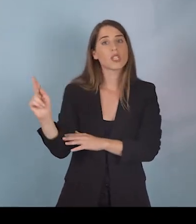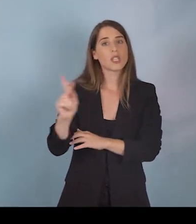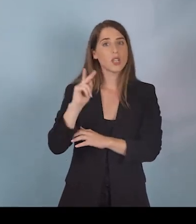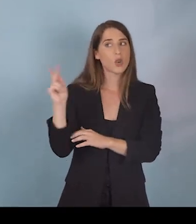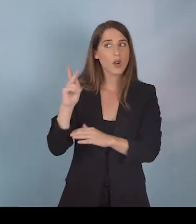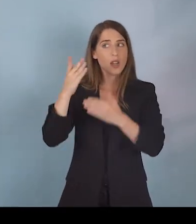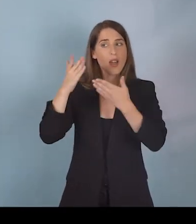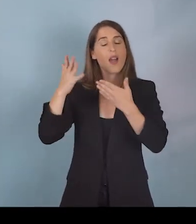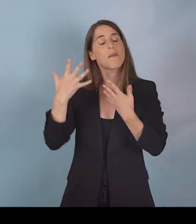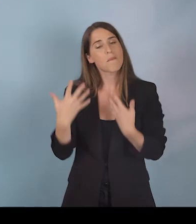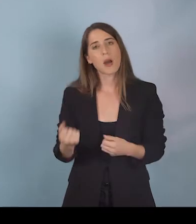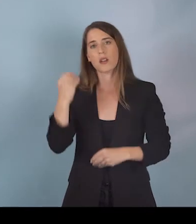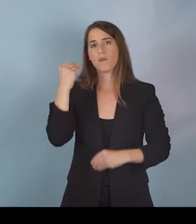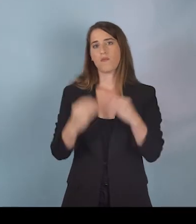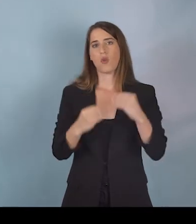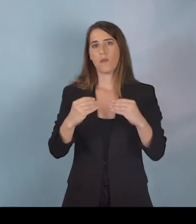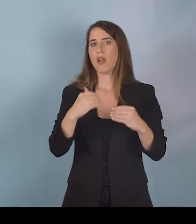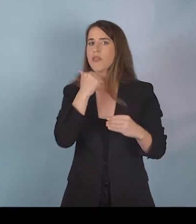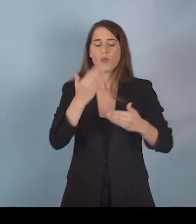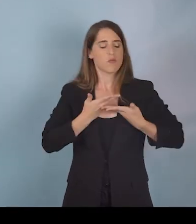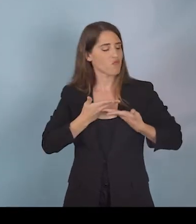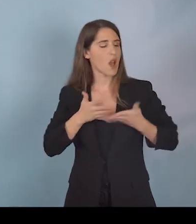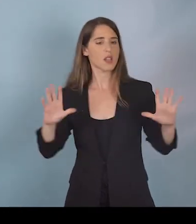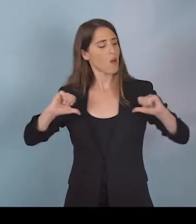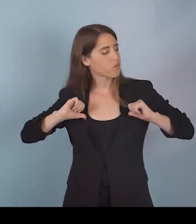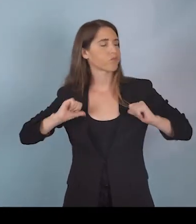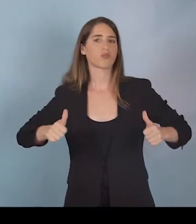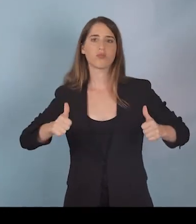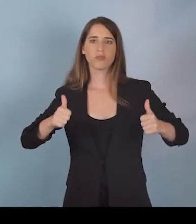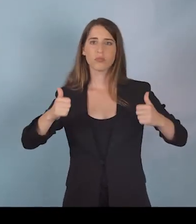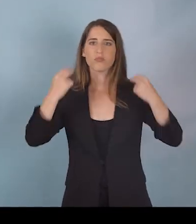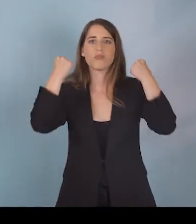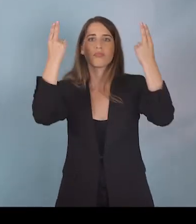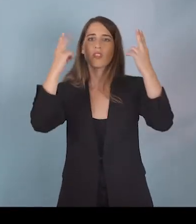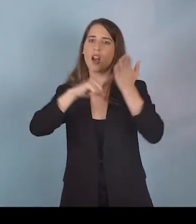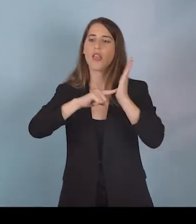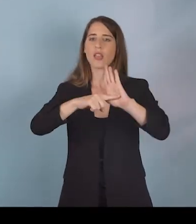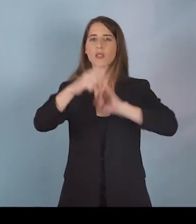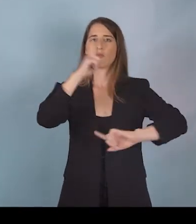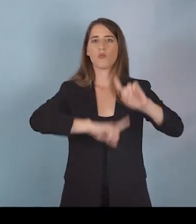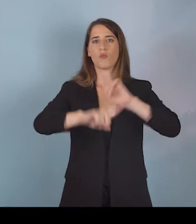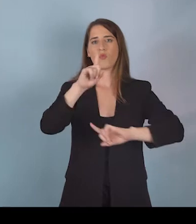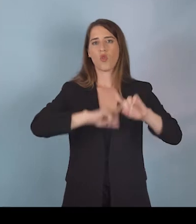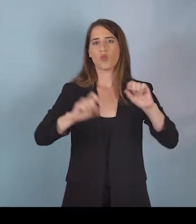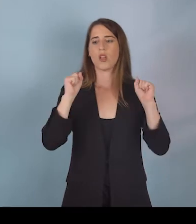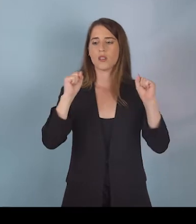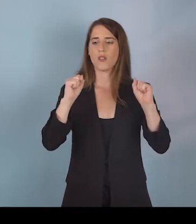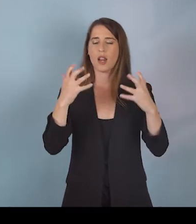ανοιχτά να είσαι ο εαυτός σου και να είσαι και ασφαλής. Οπότε είναι ένας μεγάλος παράγοντας για